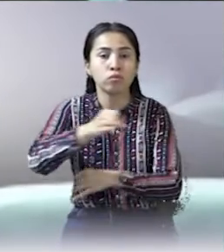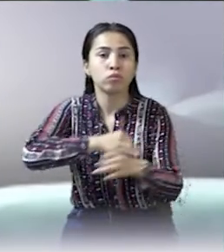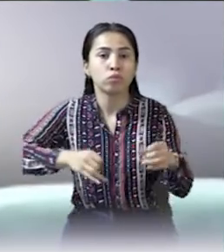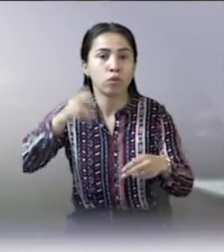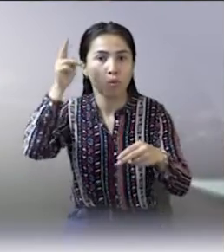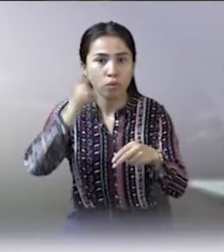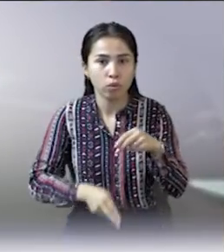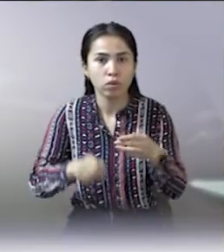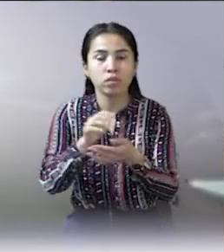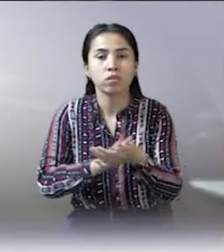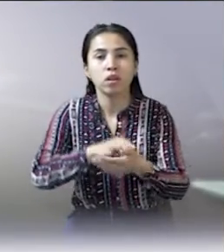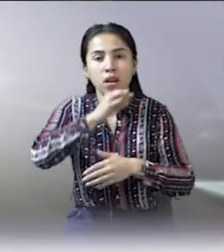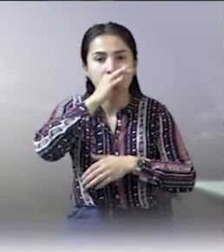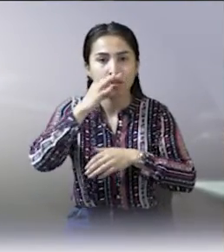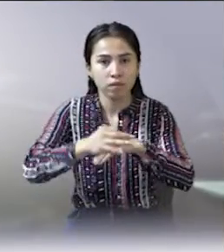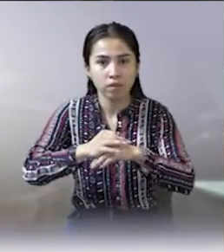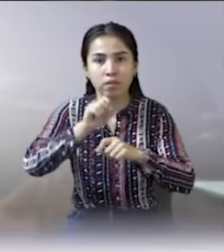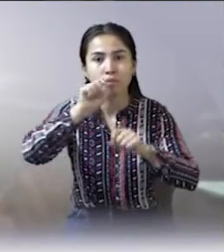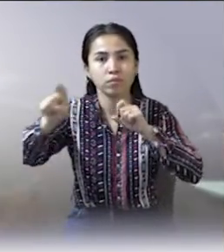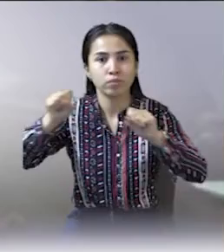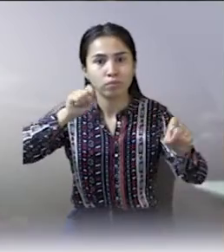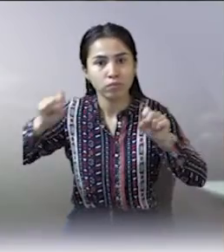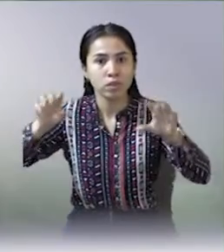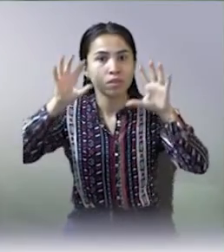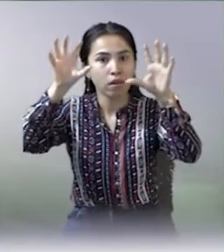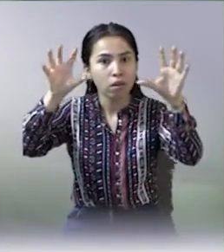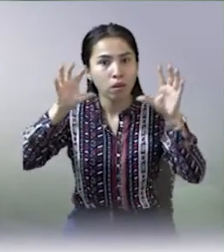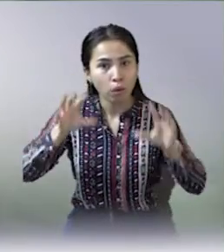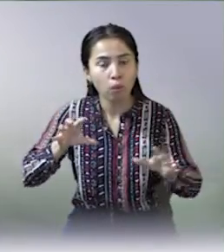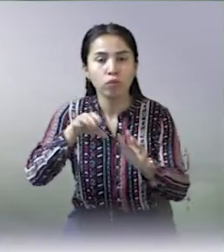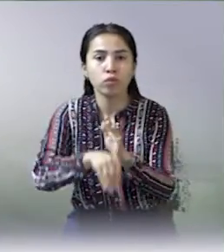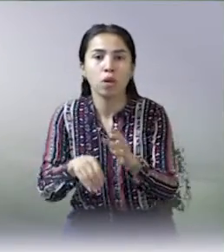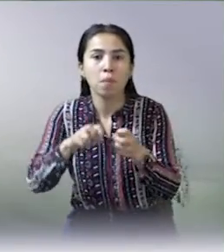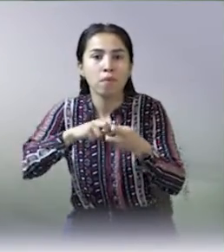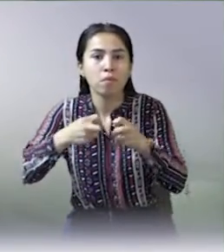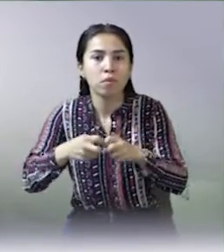поручил соответствующим руководителям отрасли рассмотреть законные пути решения